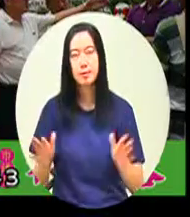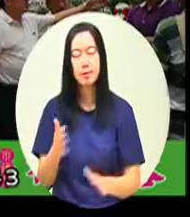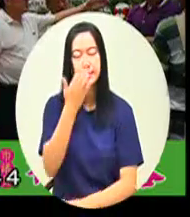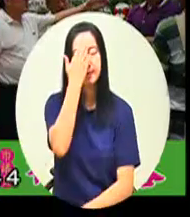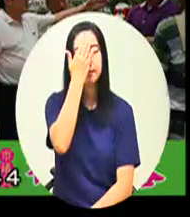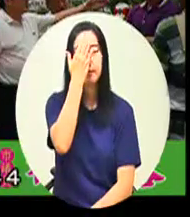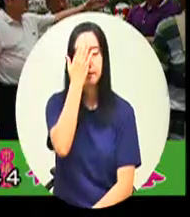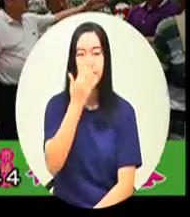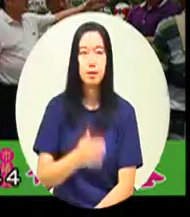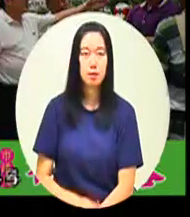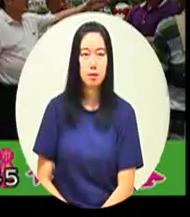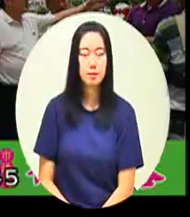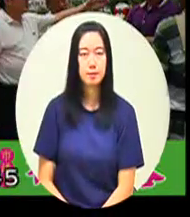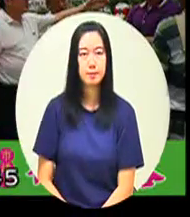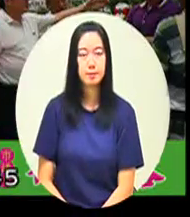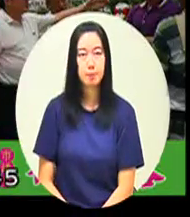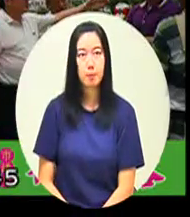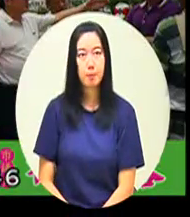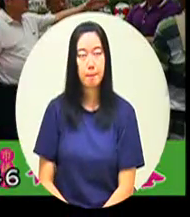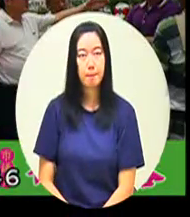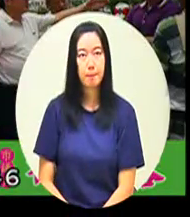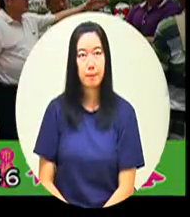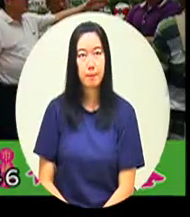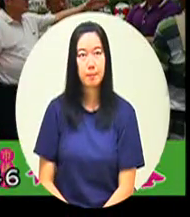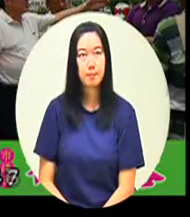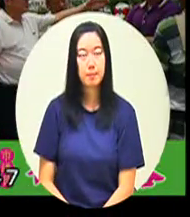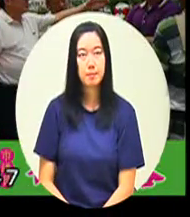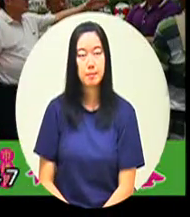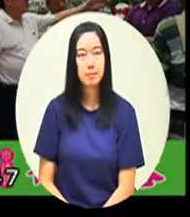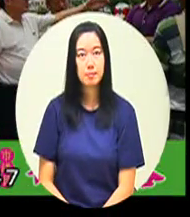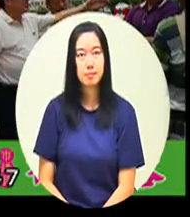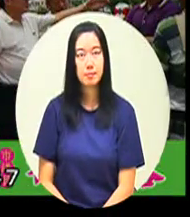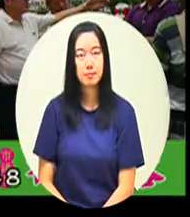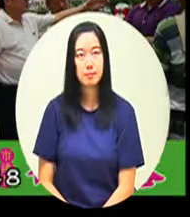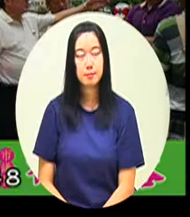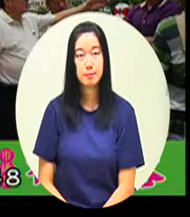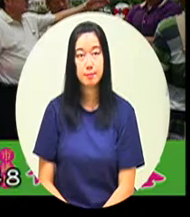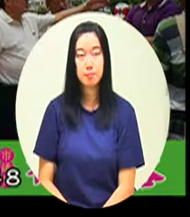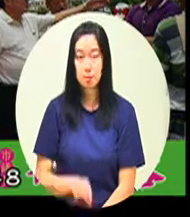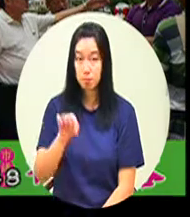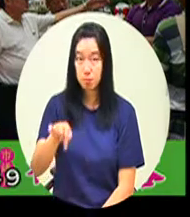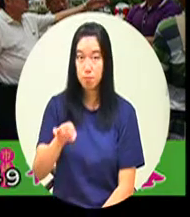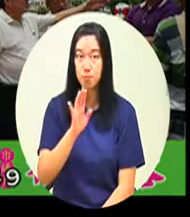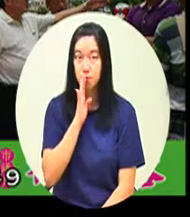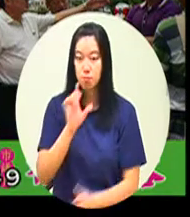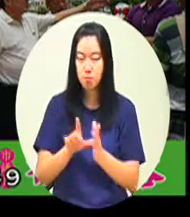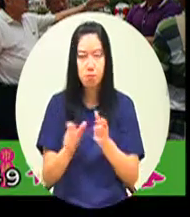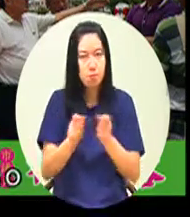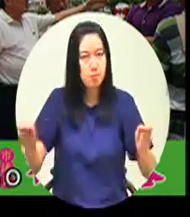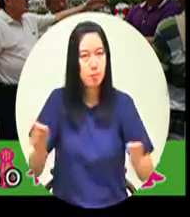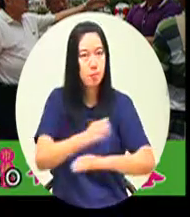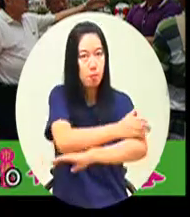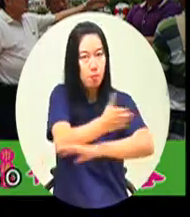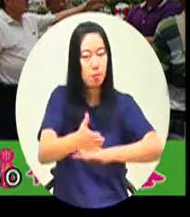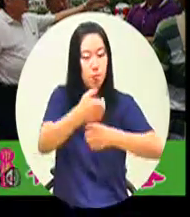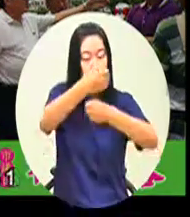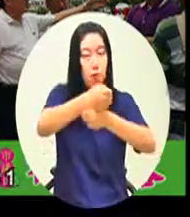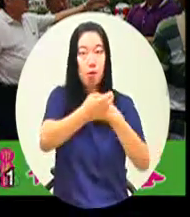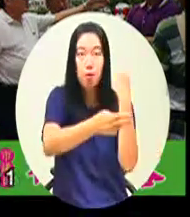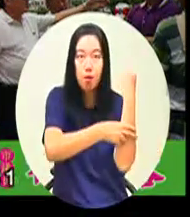扰的所在哈。那现在也轮到当然这也是长期镇仓里镇